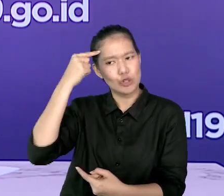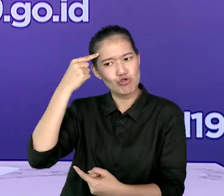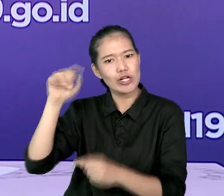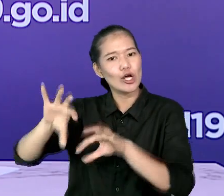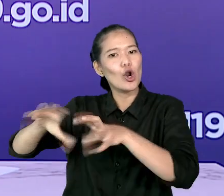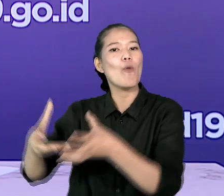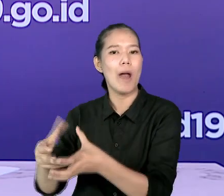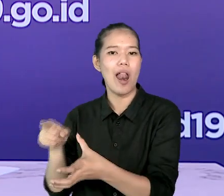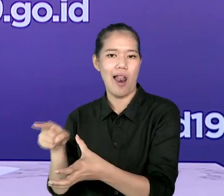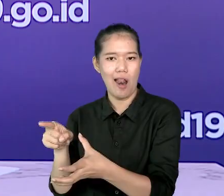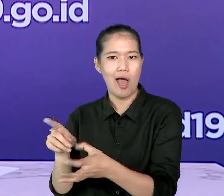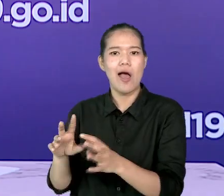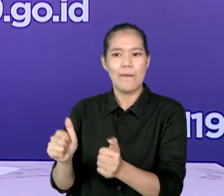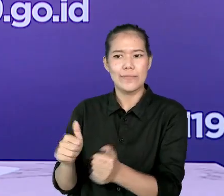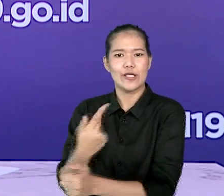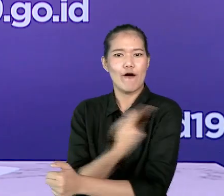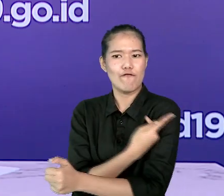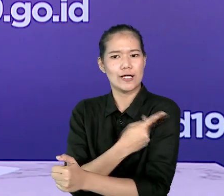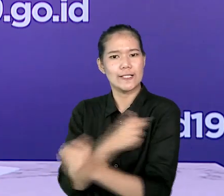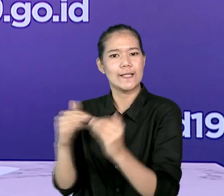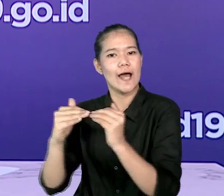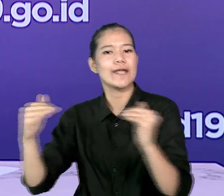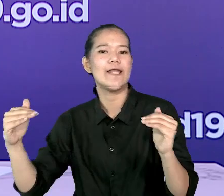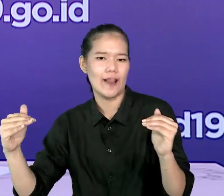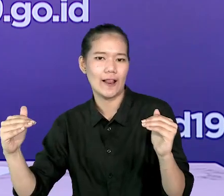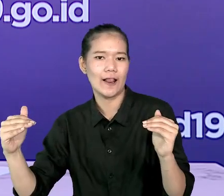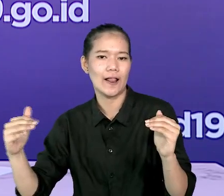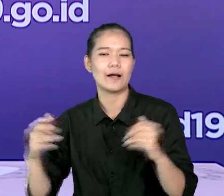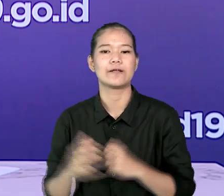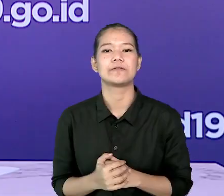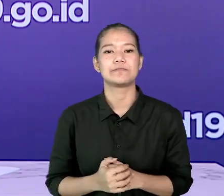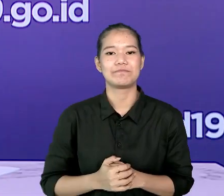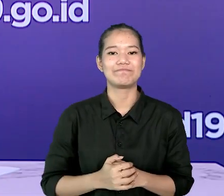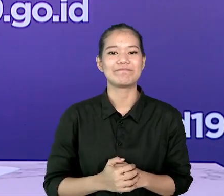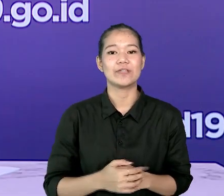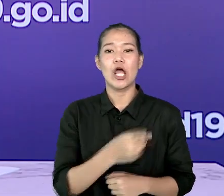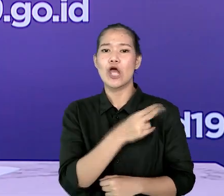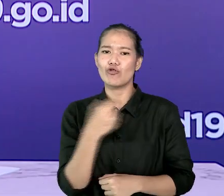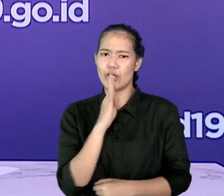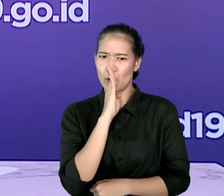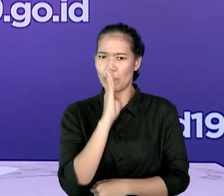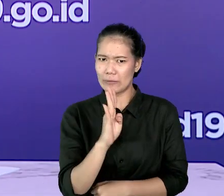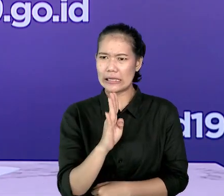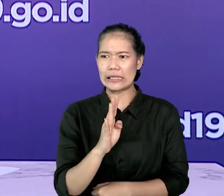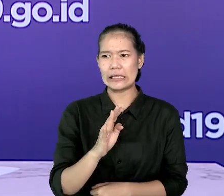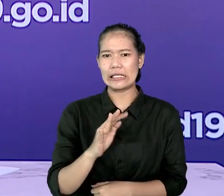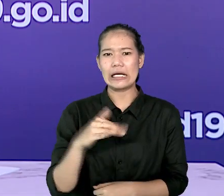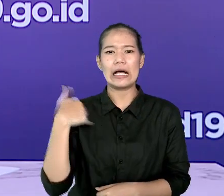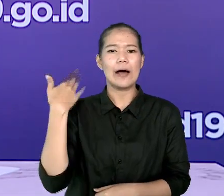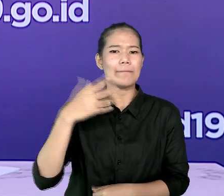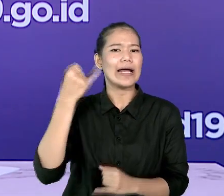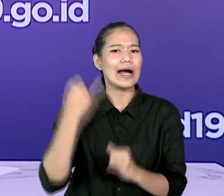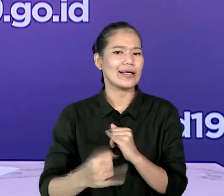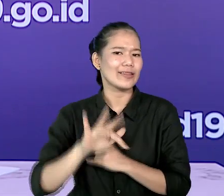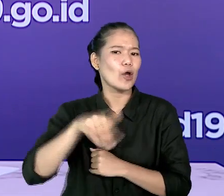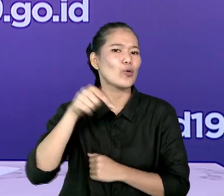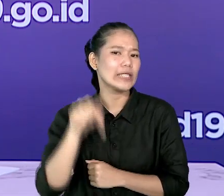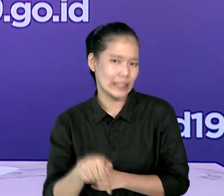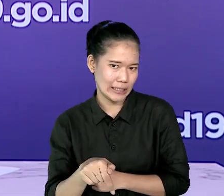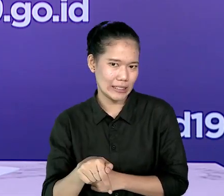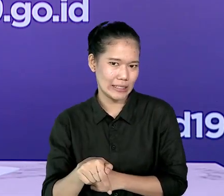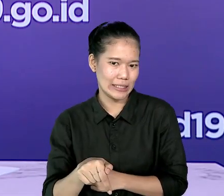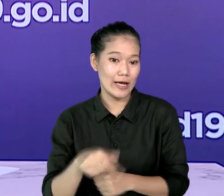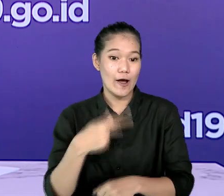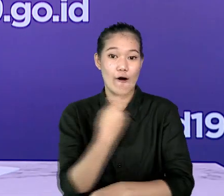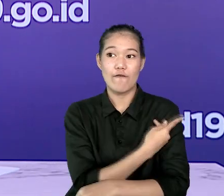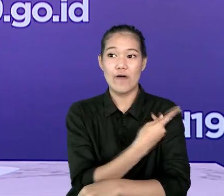mendukung distribusi vaksin berkeadilan. Indonesia ikut berkomitmen setidaknya sampai di akhir tahun ini hanya